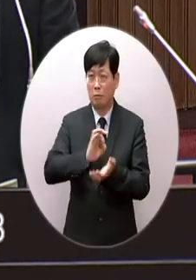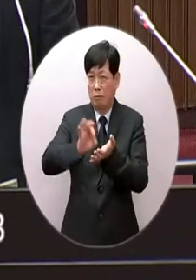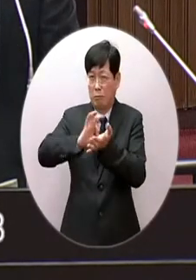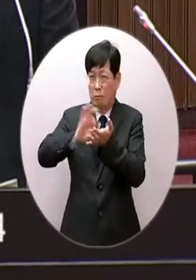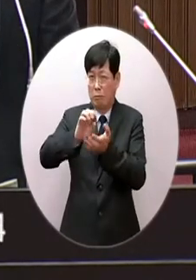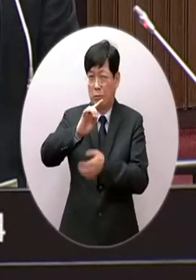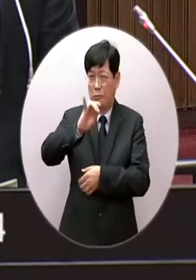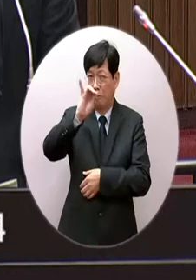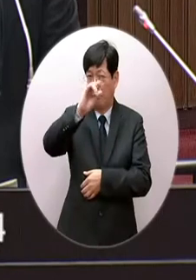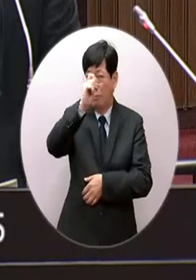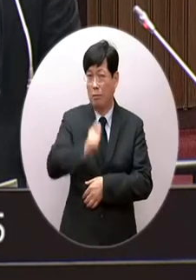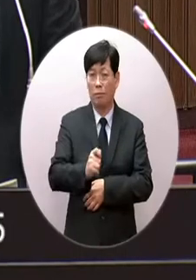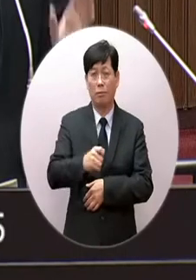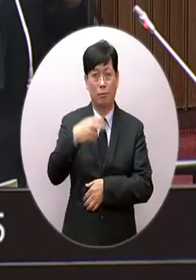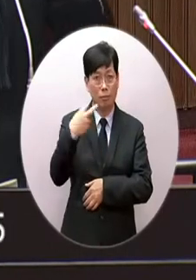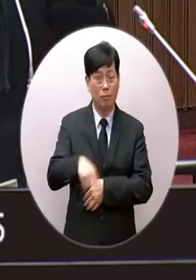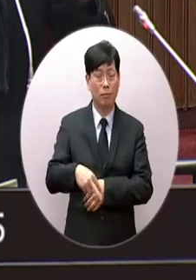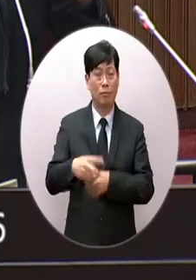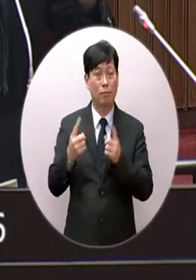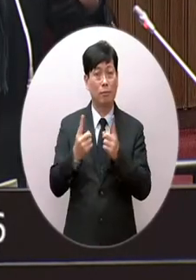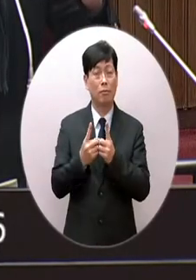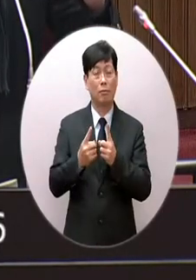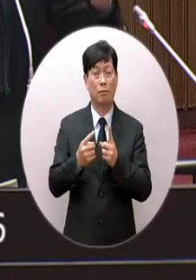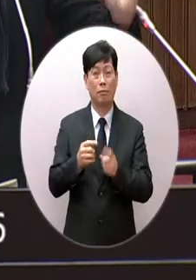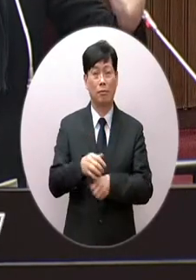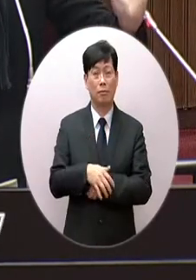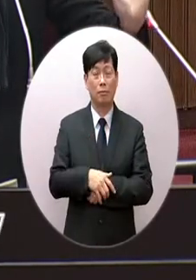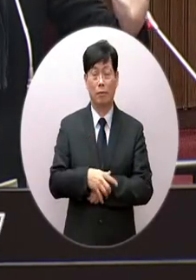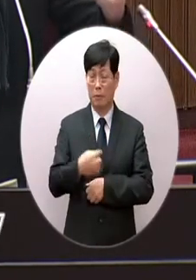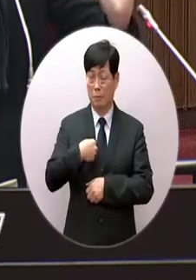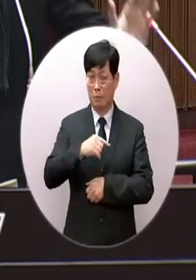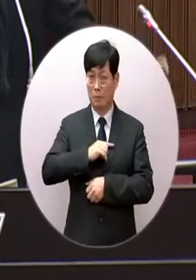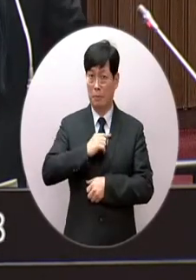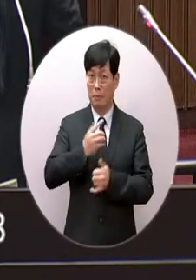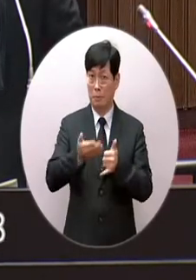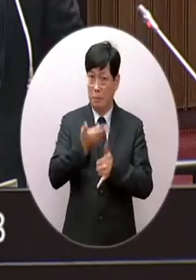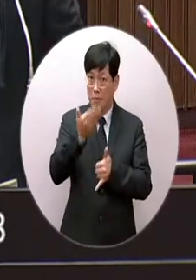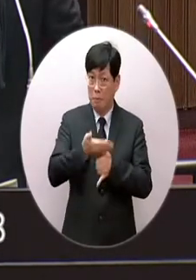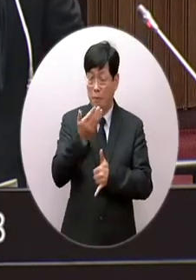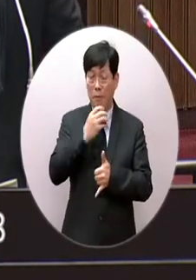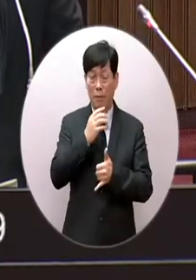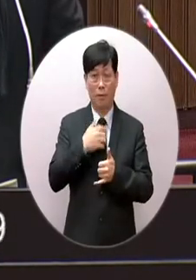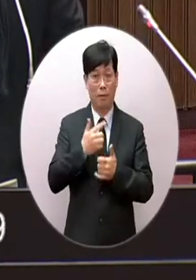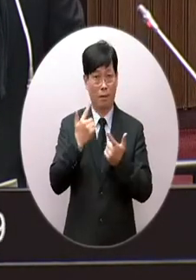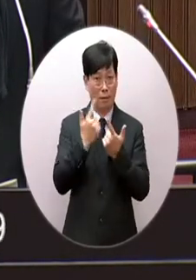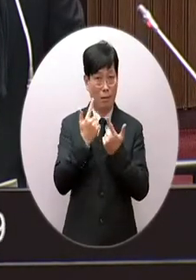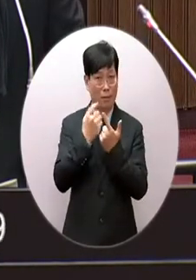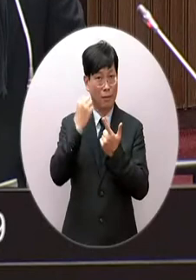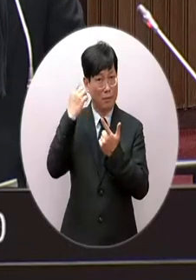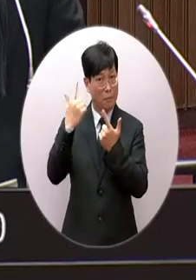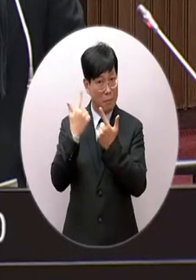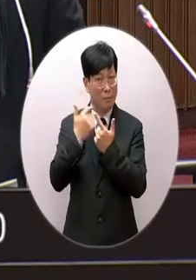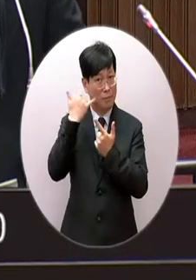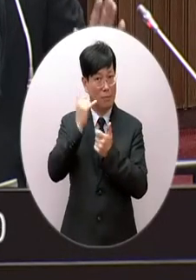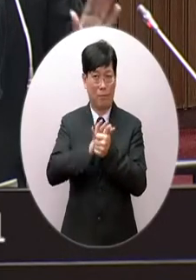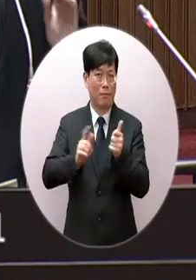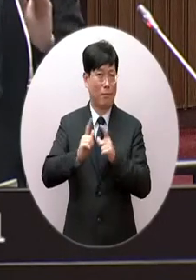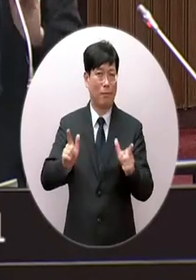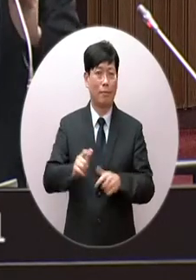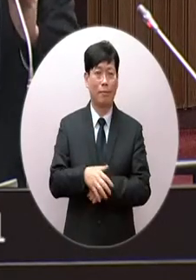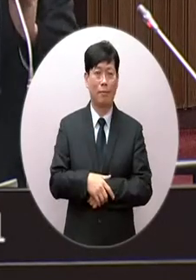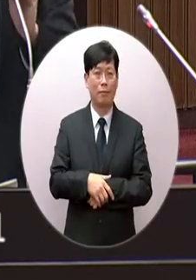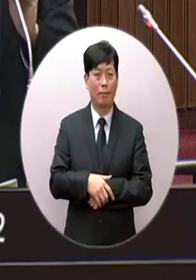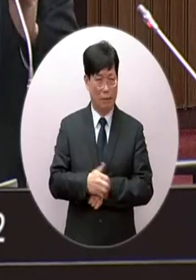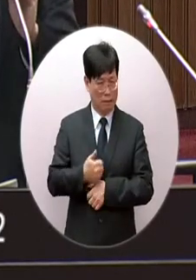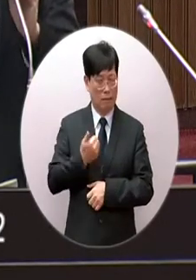1000亿，而且对我们整个北北基的影响非常非常的大，自